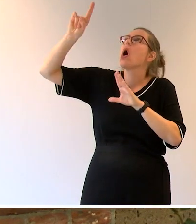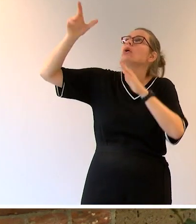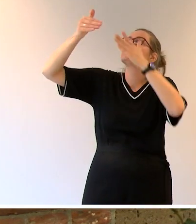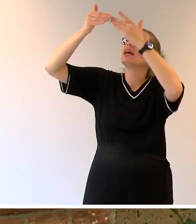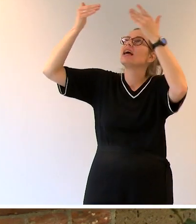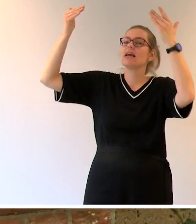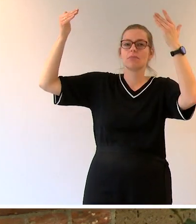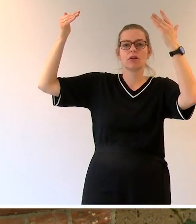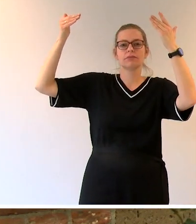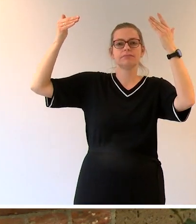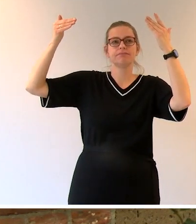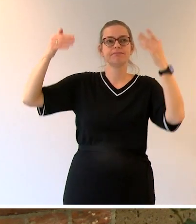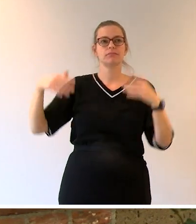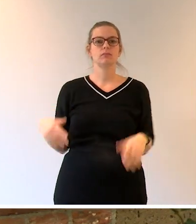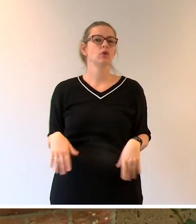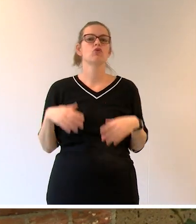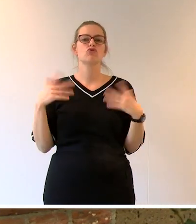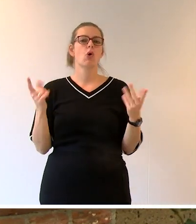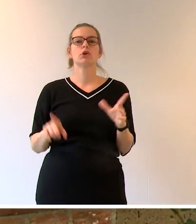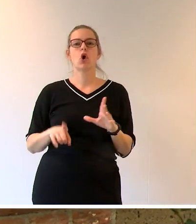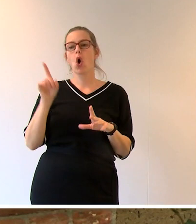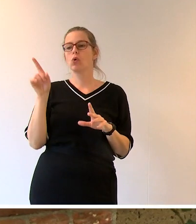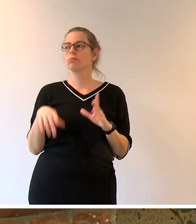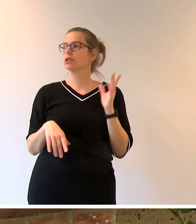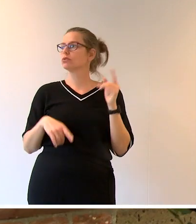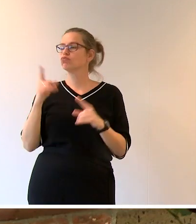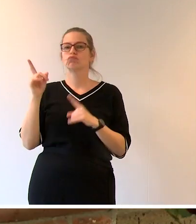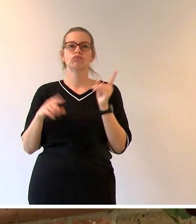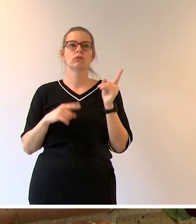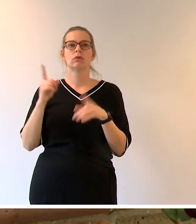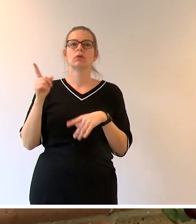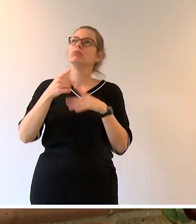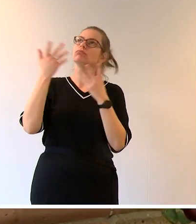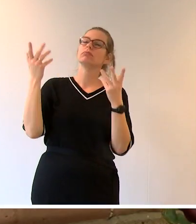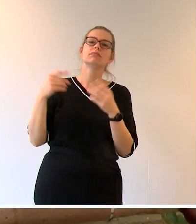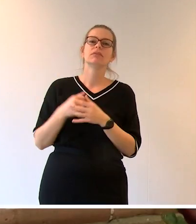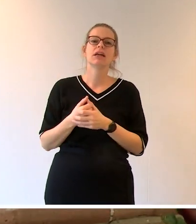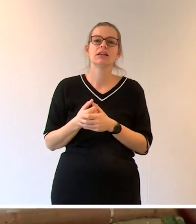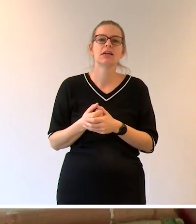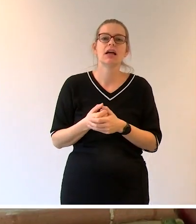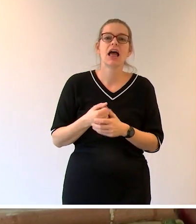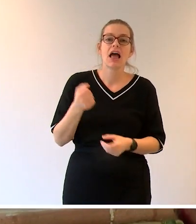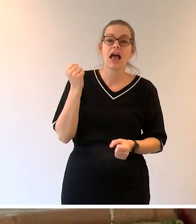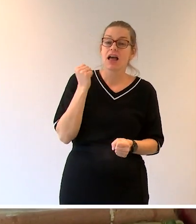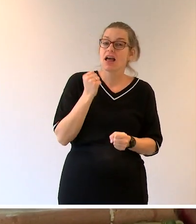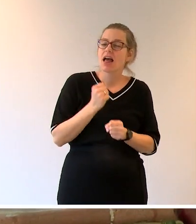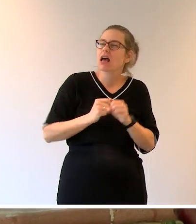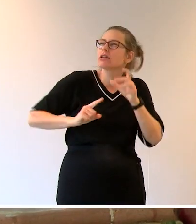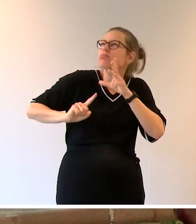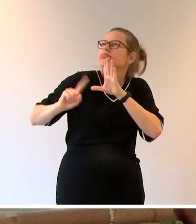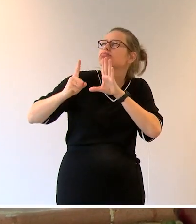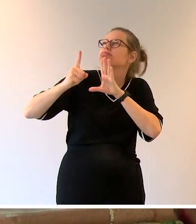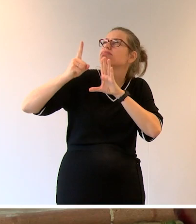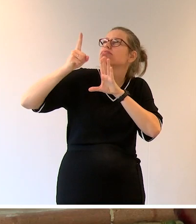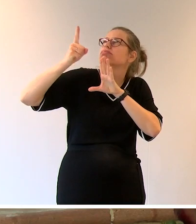hemelen. Niet zomaar in de hoge, een beetje boven ons wolkendak. Nee, nee, nee. Tot zover